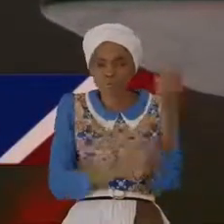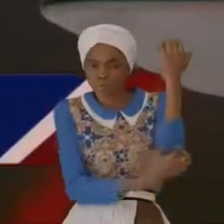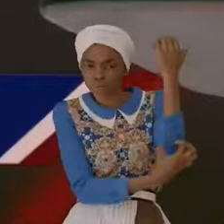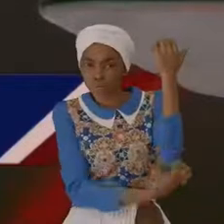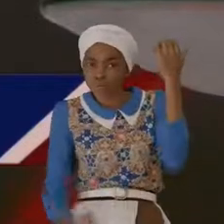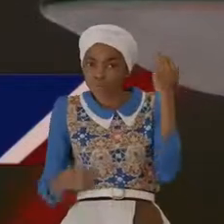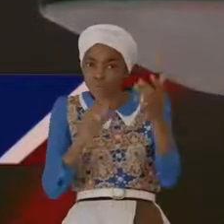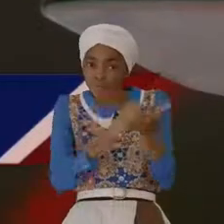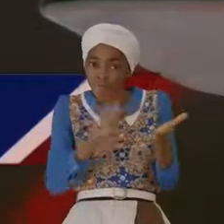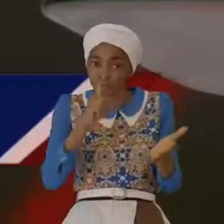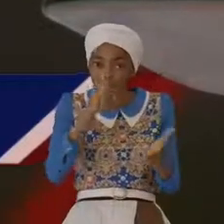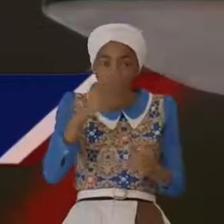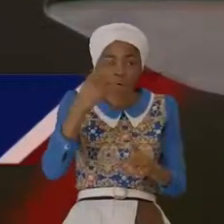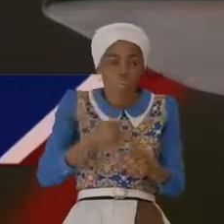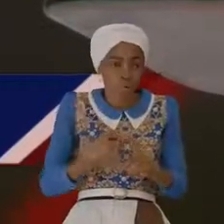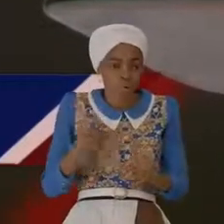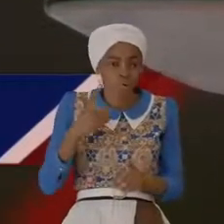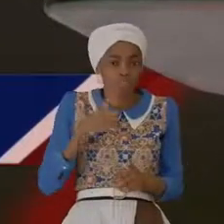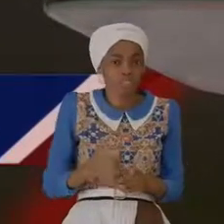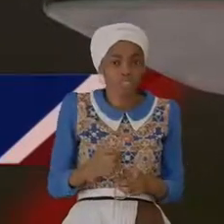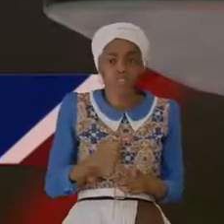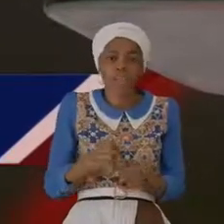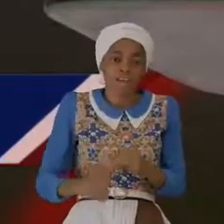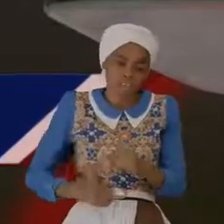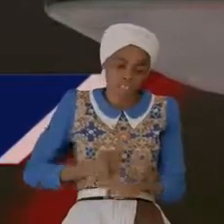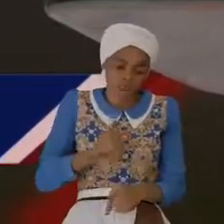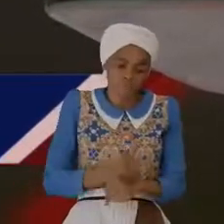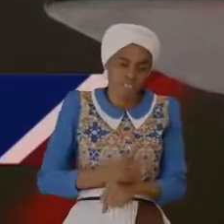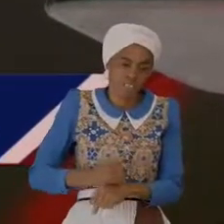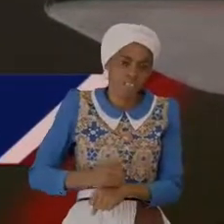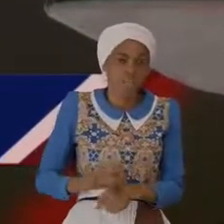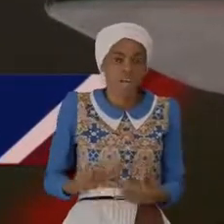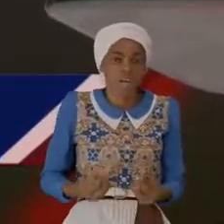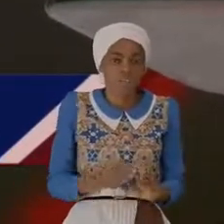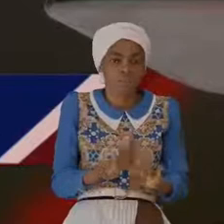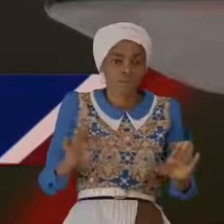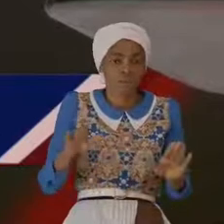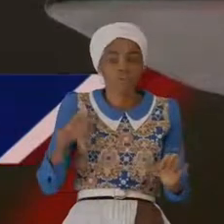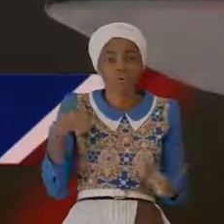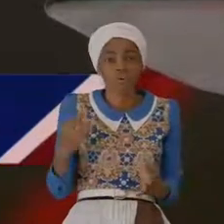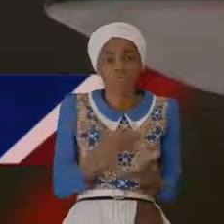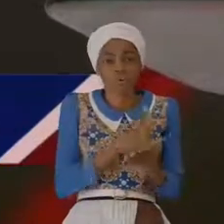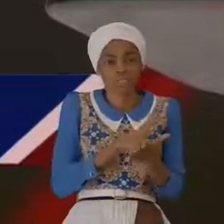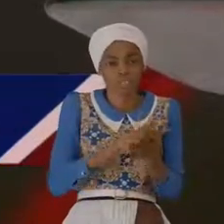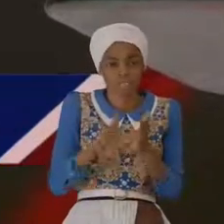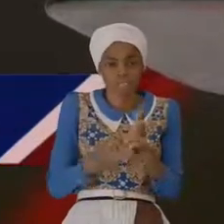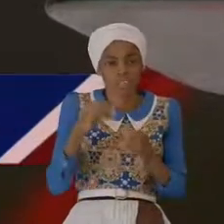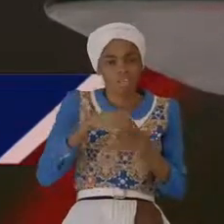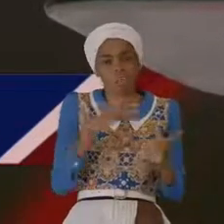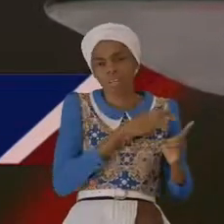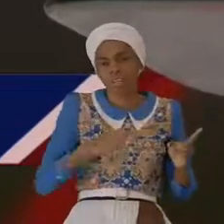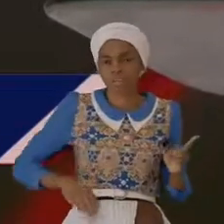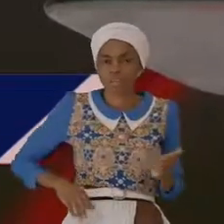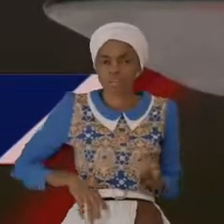de la plateforme, du fondement solide de la sainteté en Christ? L'apôtre Paul